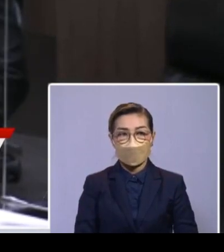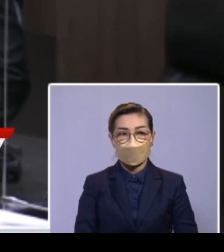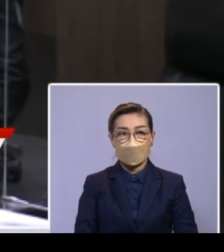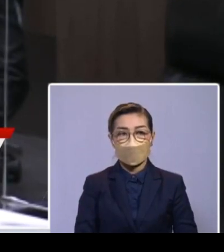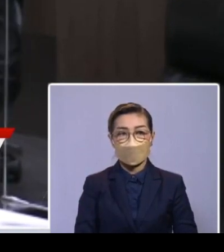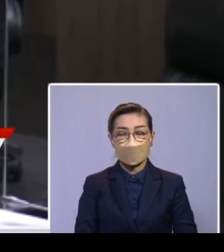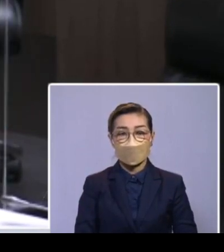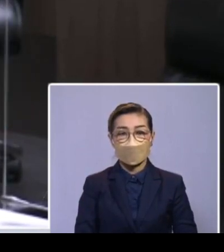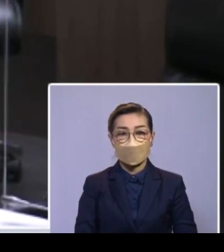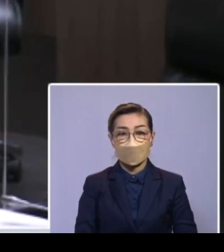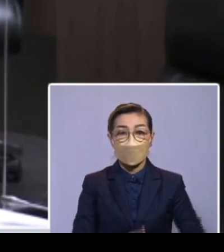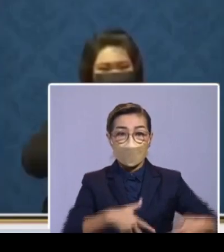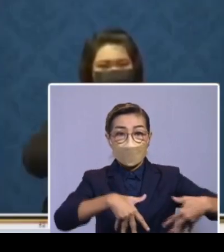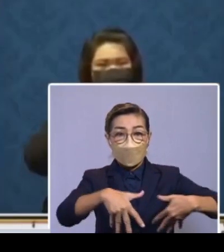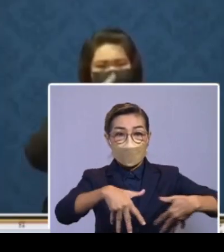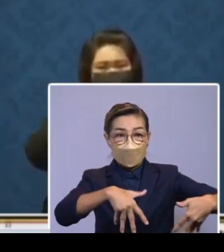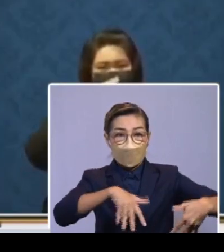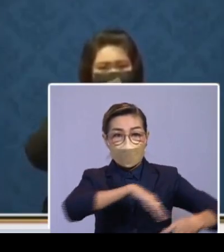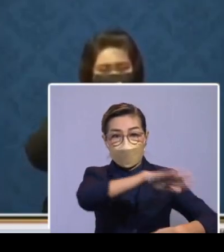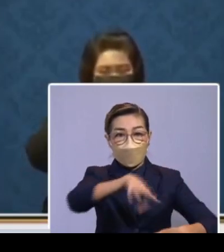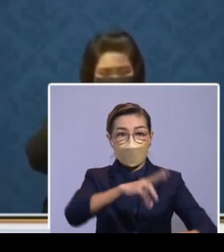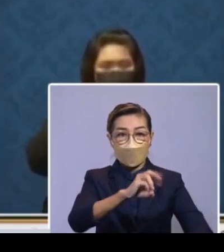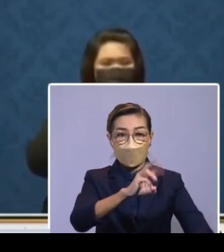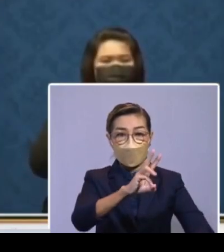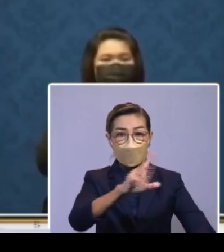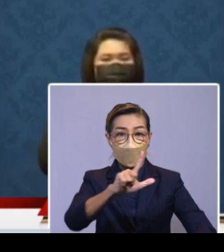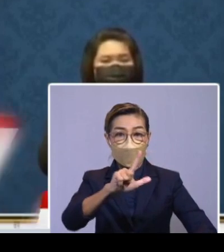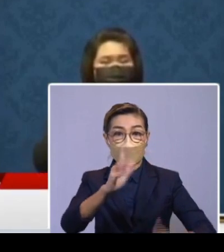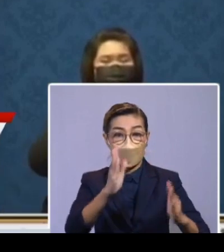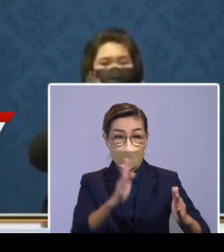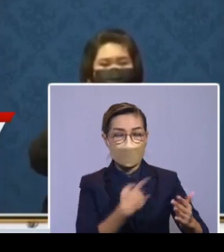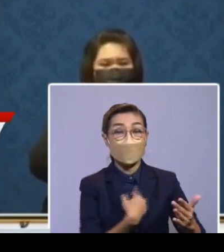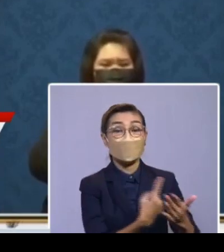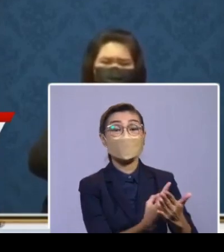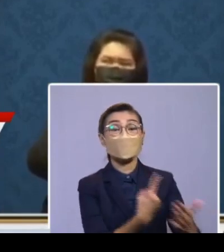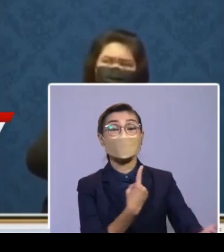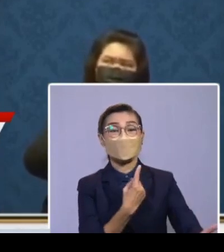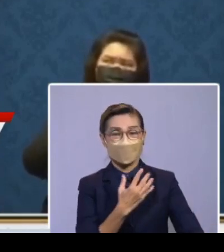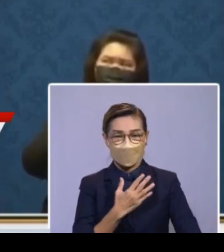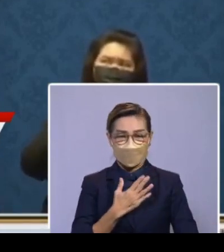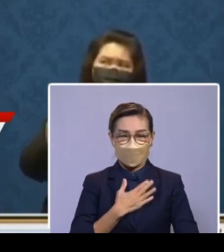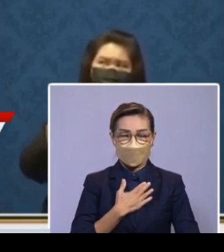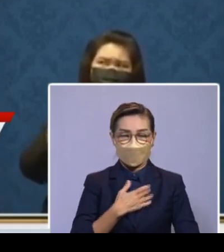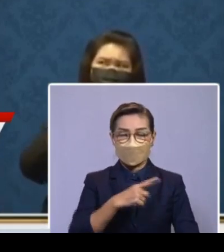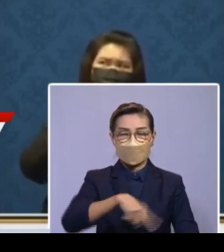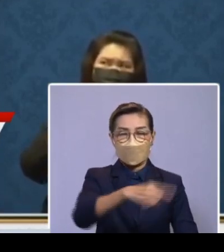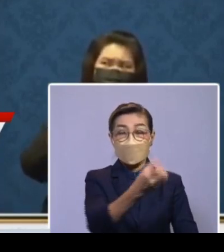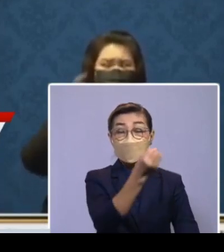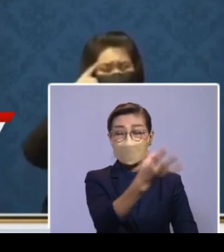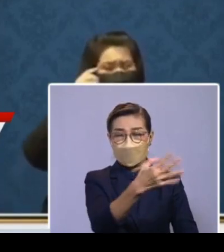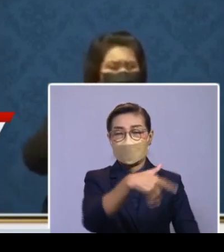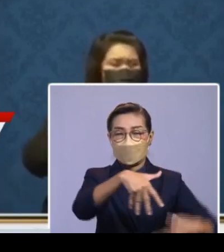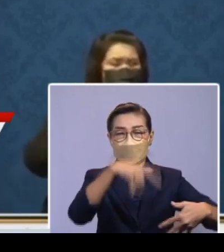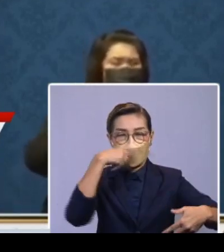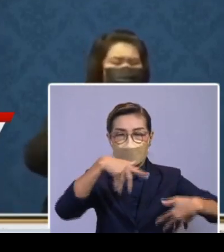ขอพูดแทนคนไทยกว่า66ล้านคนอาจจะไม่ถึงแต่โดยส่วนใหญ่จำนวนมากนะ